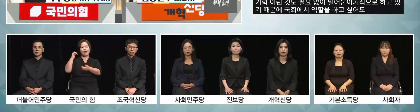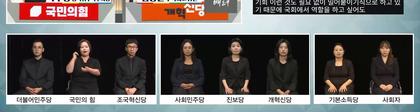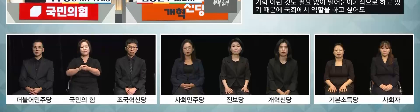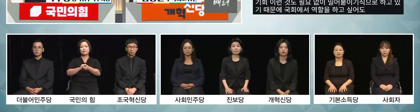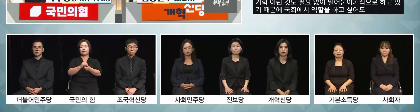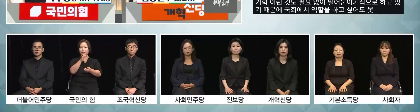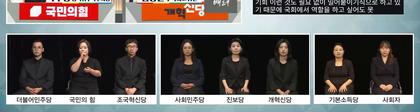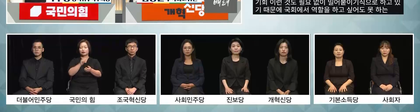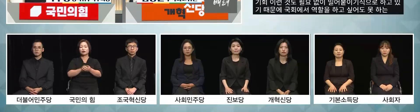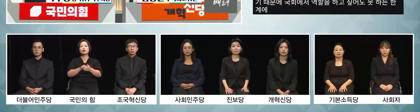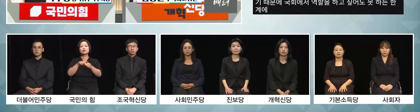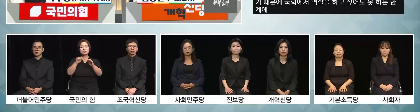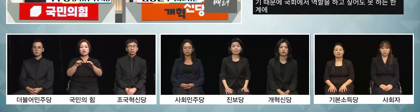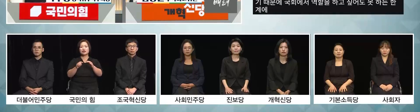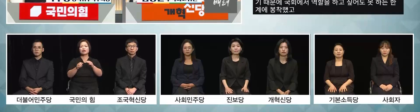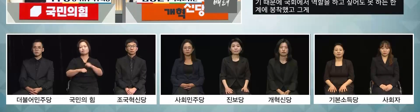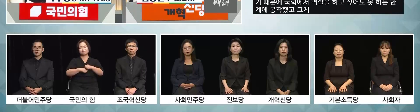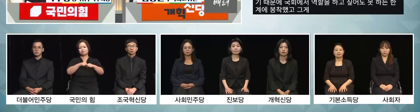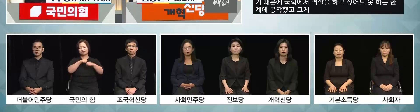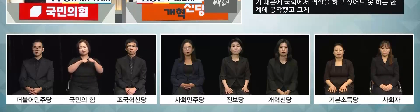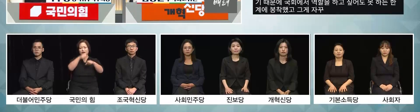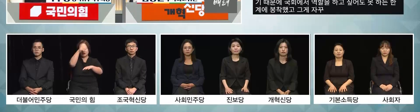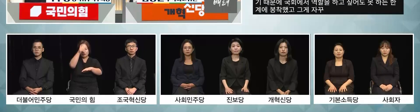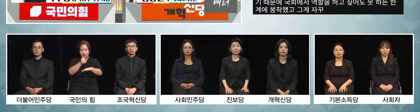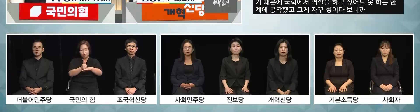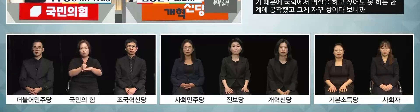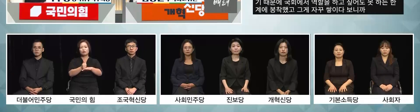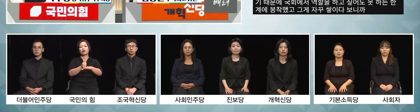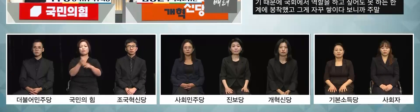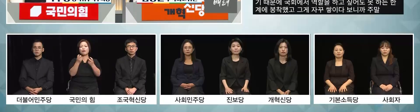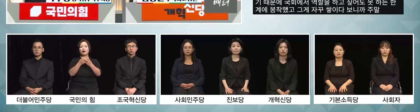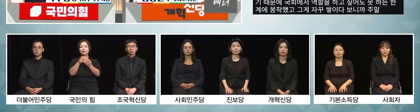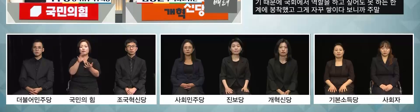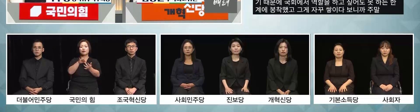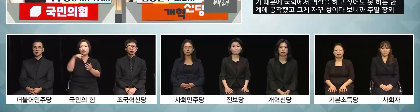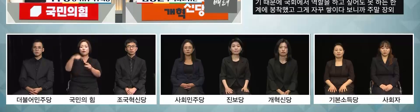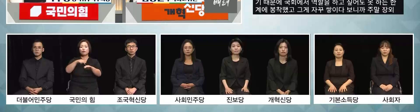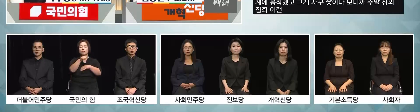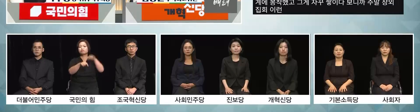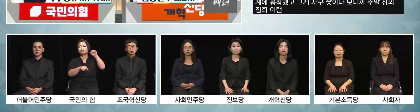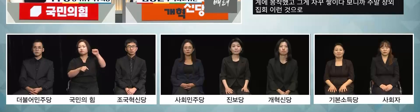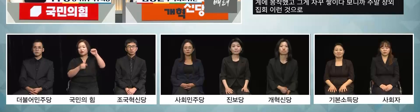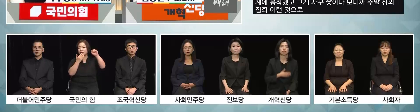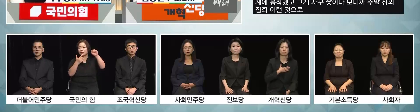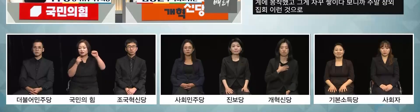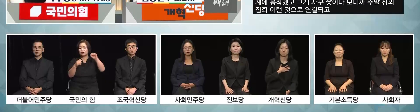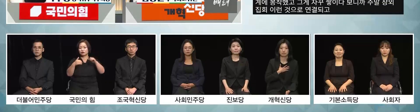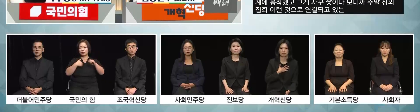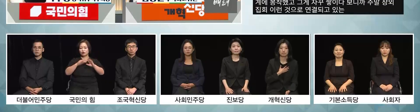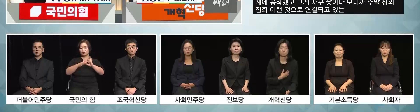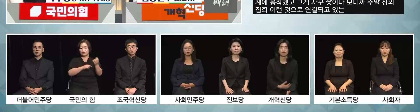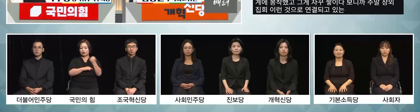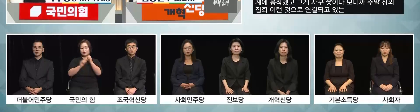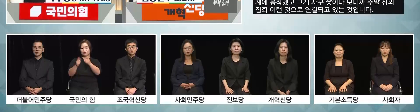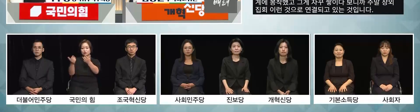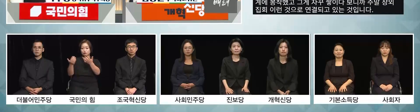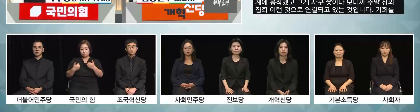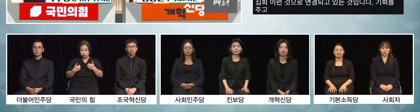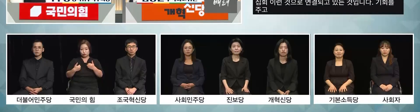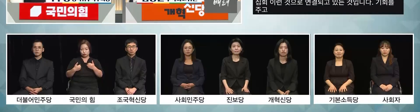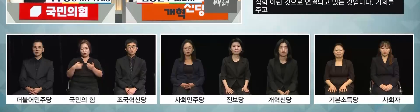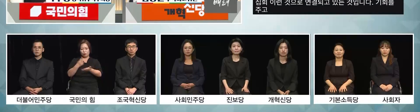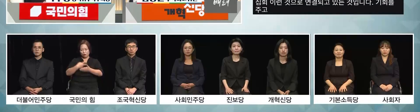그게 자꾸 쌓이다 보니까 주말 장애 집회 이런 걸로 연결되고 있는 것입니다. 네, 알겠습니다. 정말 기회를 주고 시간을 주고 제대로 토론하는 국회가